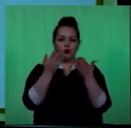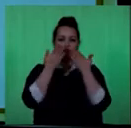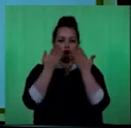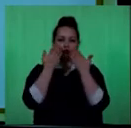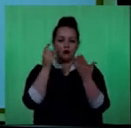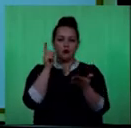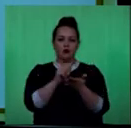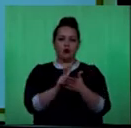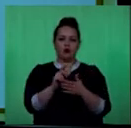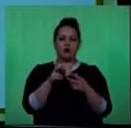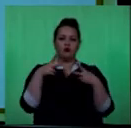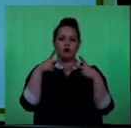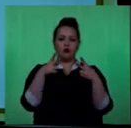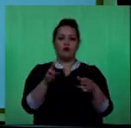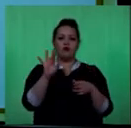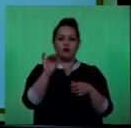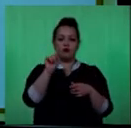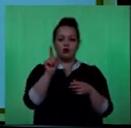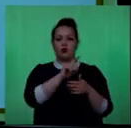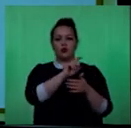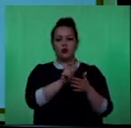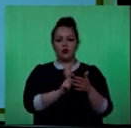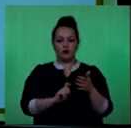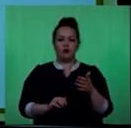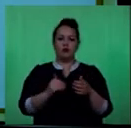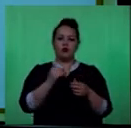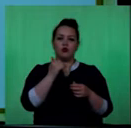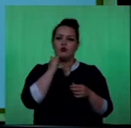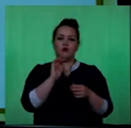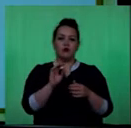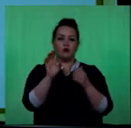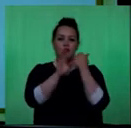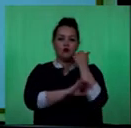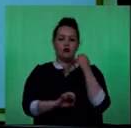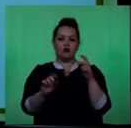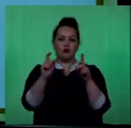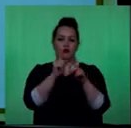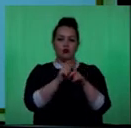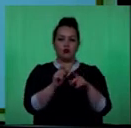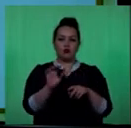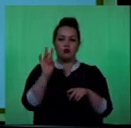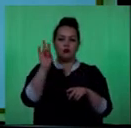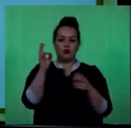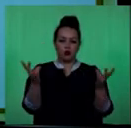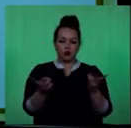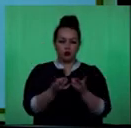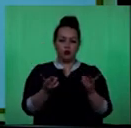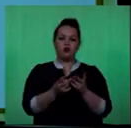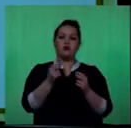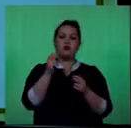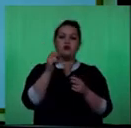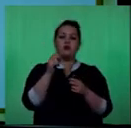в отрывках из стихотворений не хватает последнего слова нужно закончить